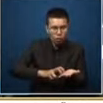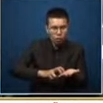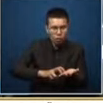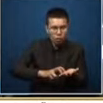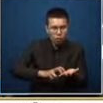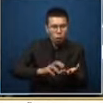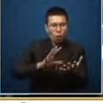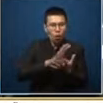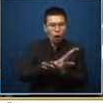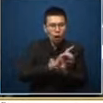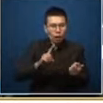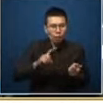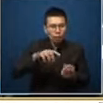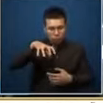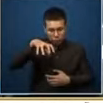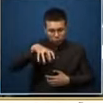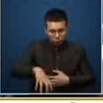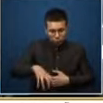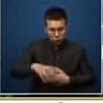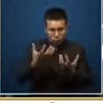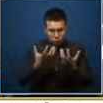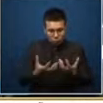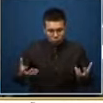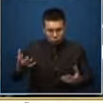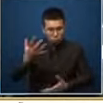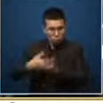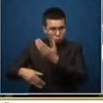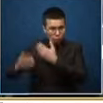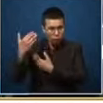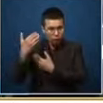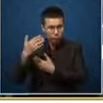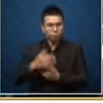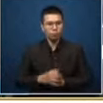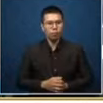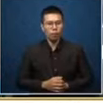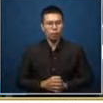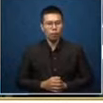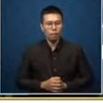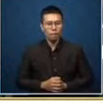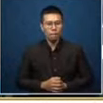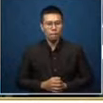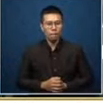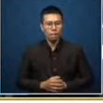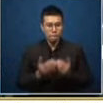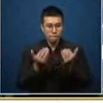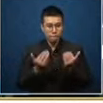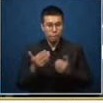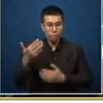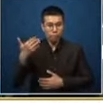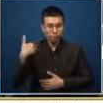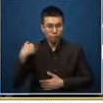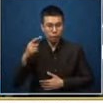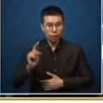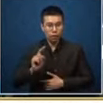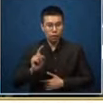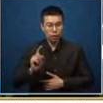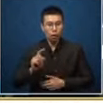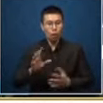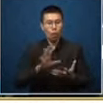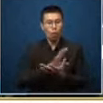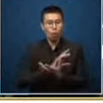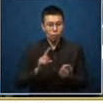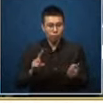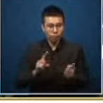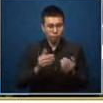องได้เขาใช้คำว่าอย่างนี้นะครับซึ่งขณะนี้เนี่ยของเราก็มีวัฒนธรรมแบบ